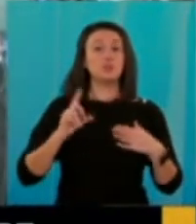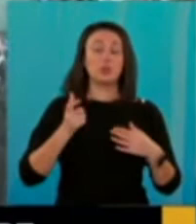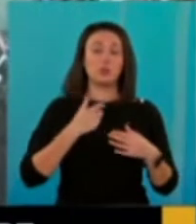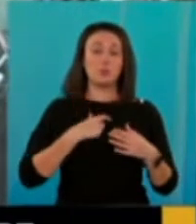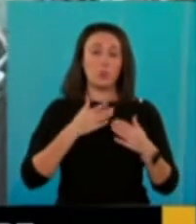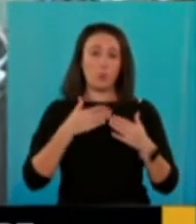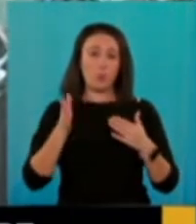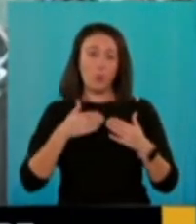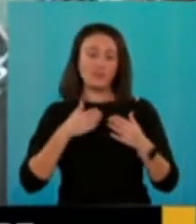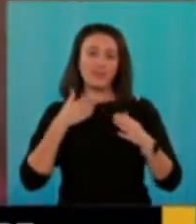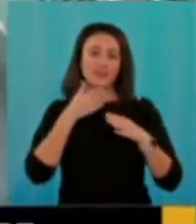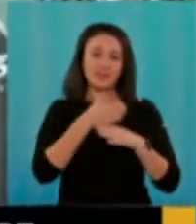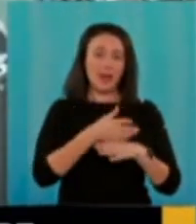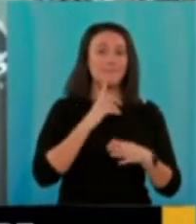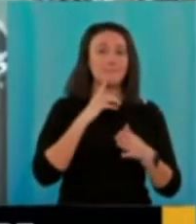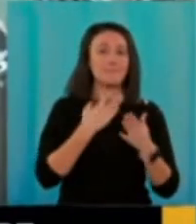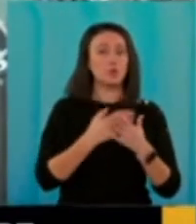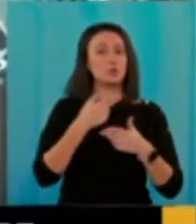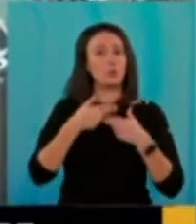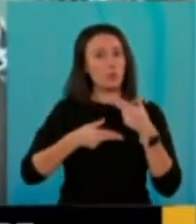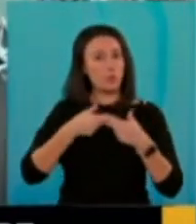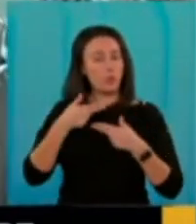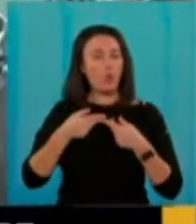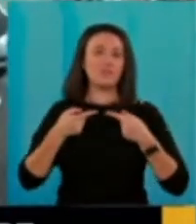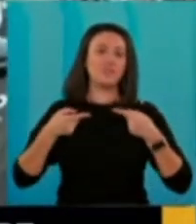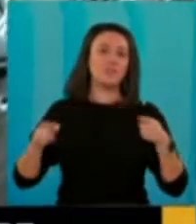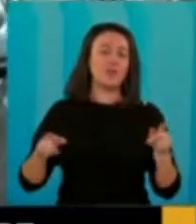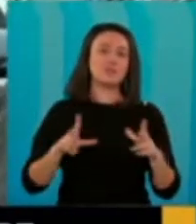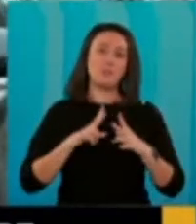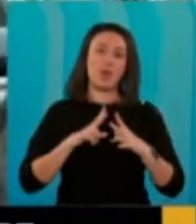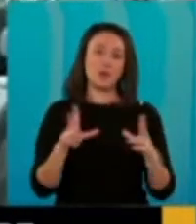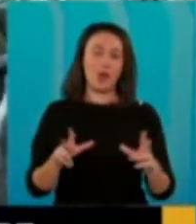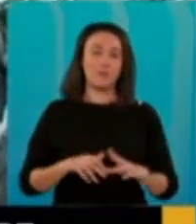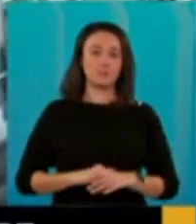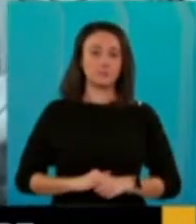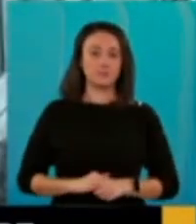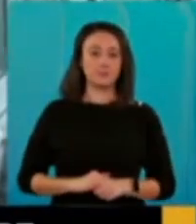de intrare pentru care o creează pentru infecții virale, bacteriene sau fungice.